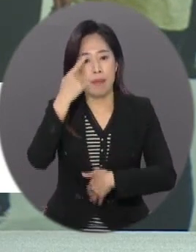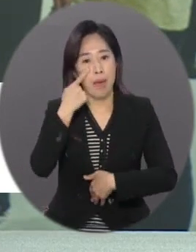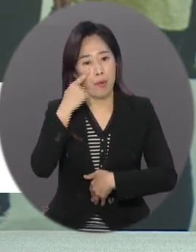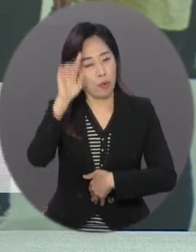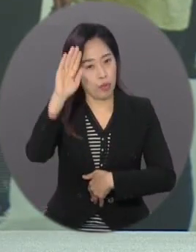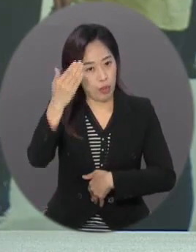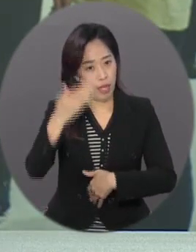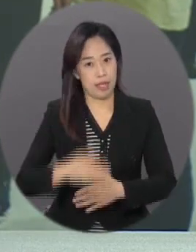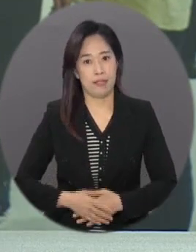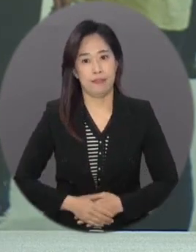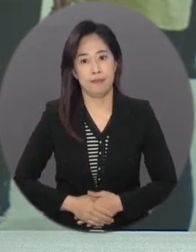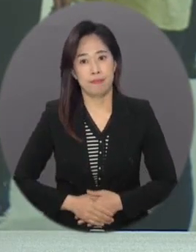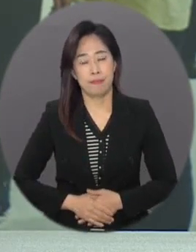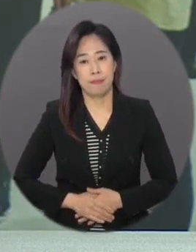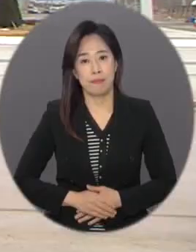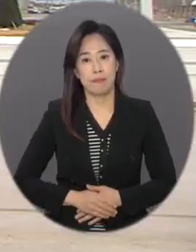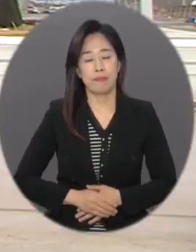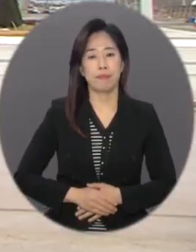신구 기자의 보돕니다